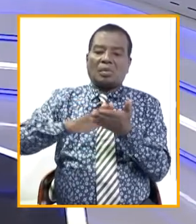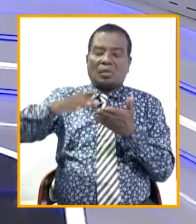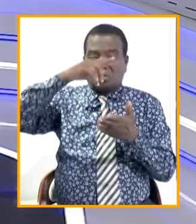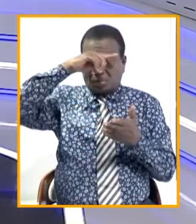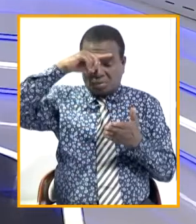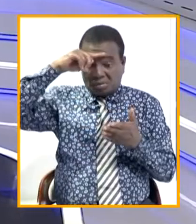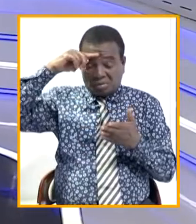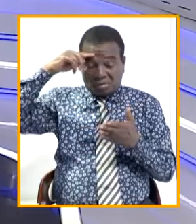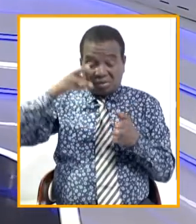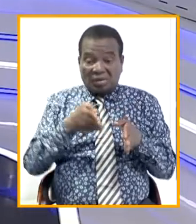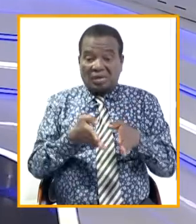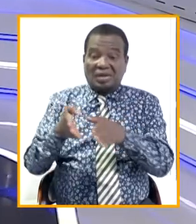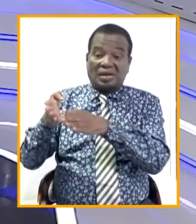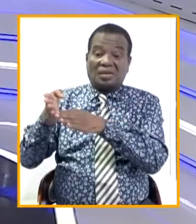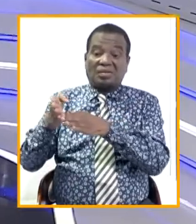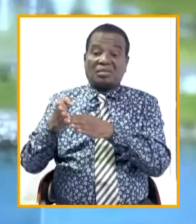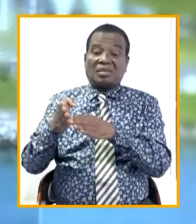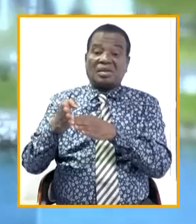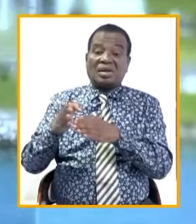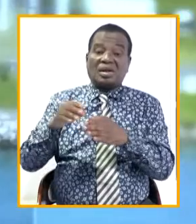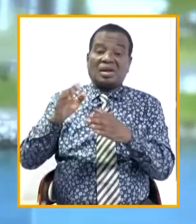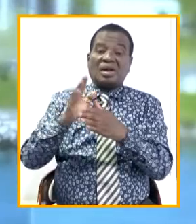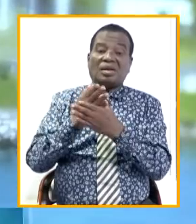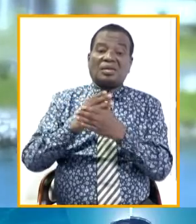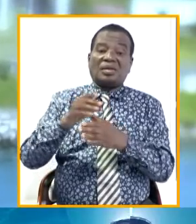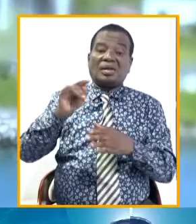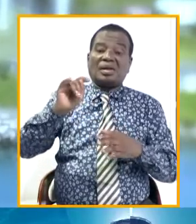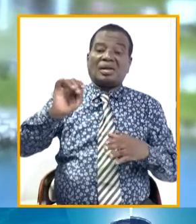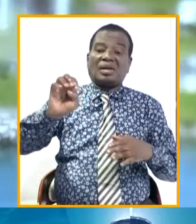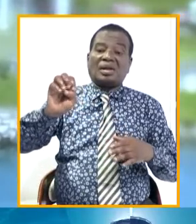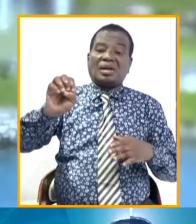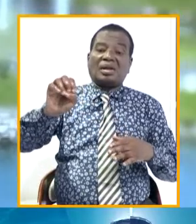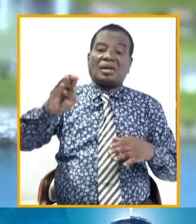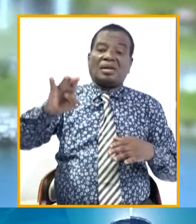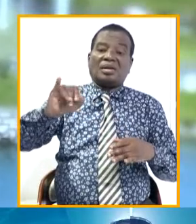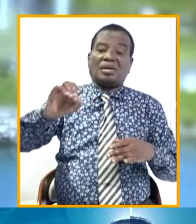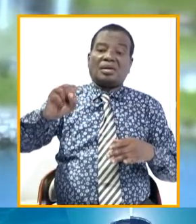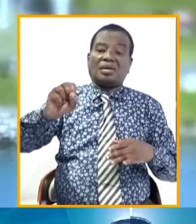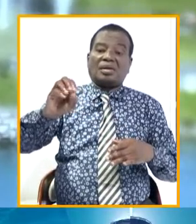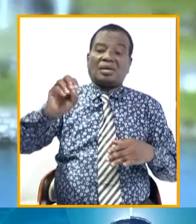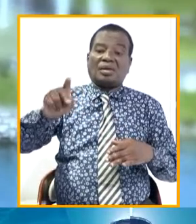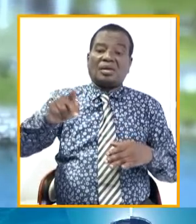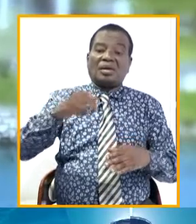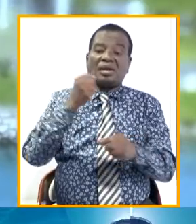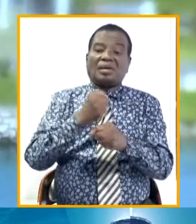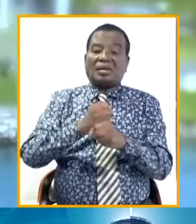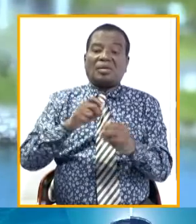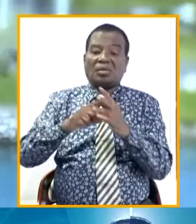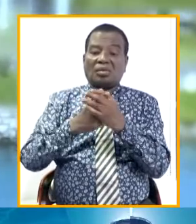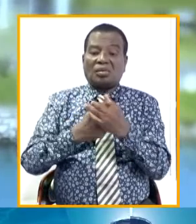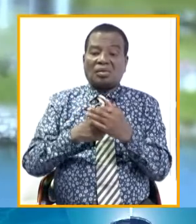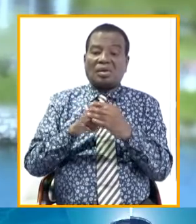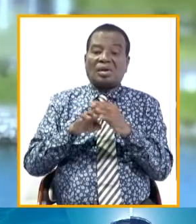l'axe Thiébissou-Sakassou-Béoumi réalisé à plus de 50%. Les travaux ont en effet commencé